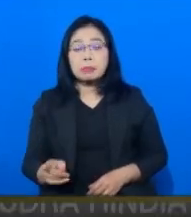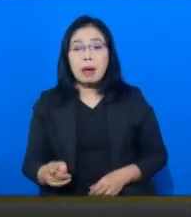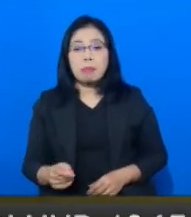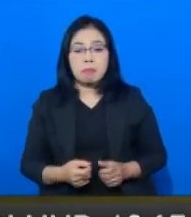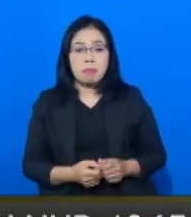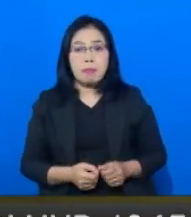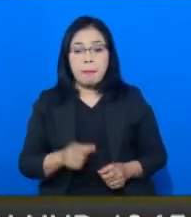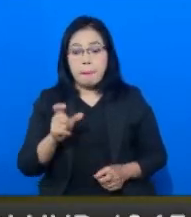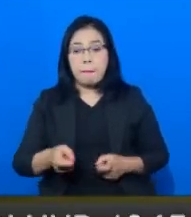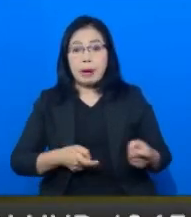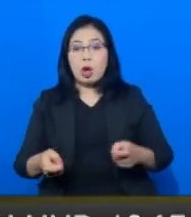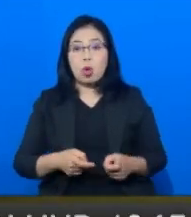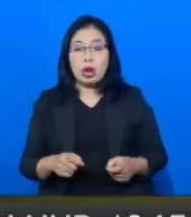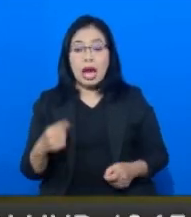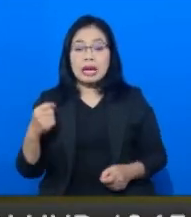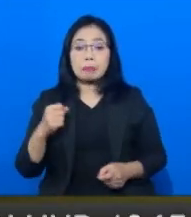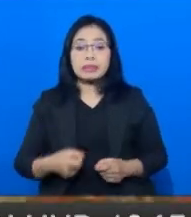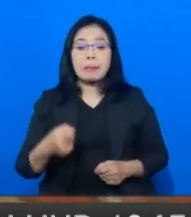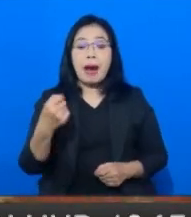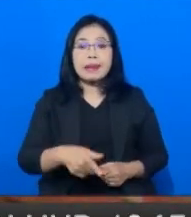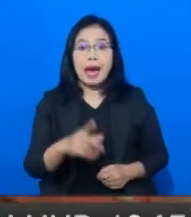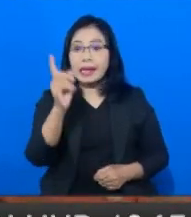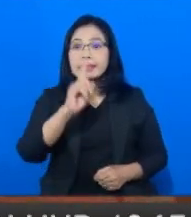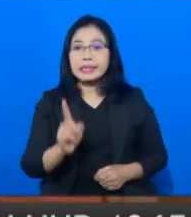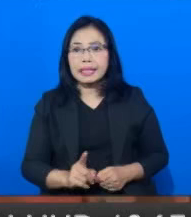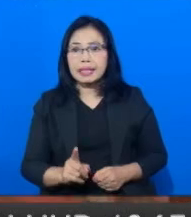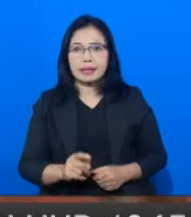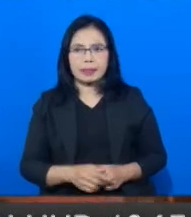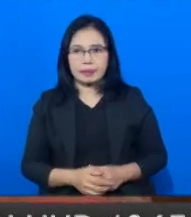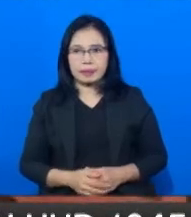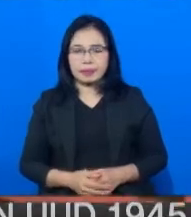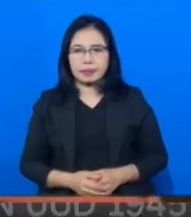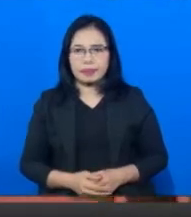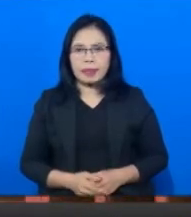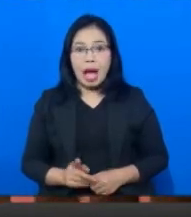mampu membayar tagihan listrik karena sudah tidak ada lagi yang menggunakan kamar mandi umum.